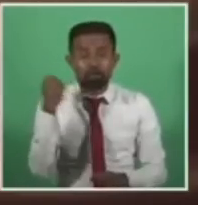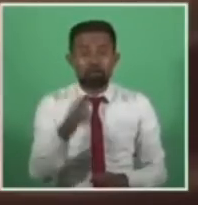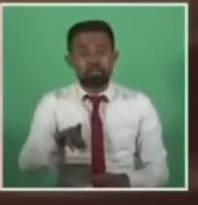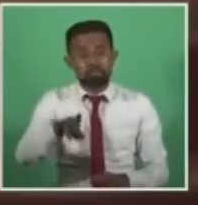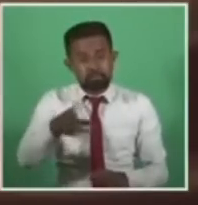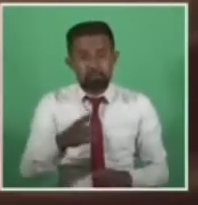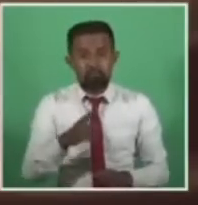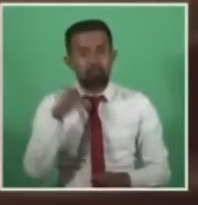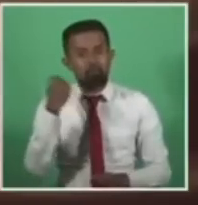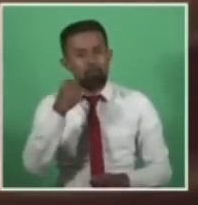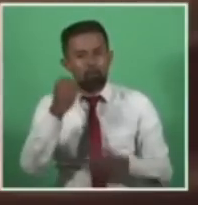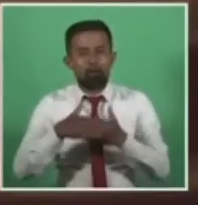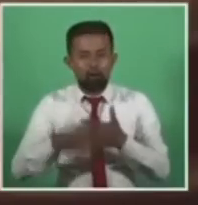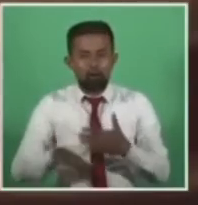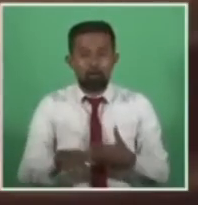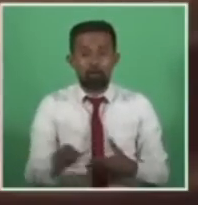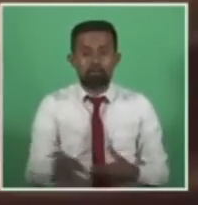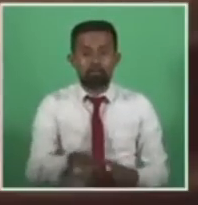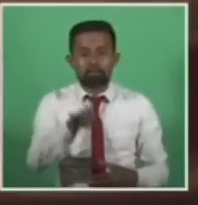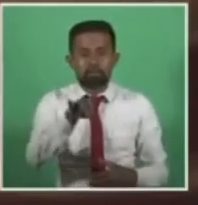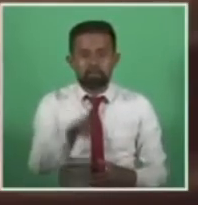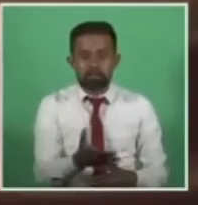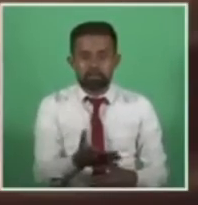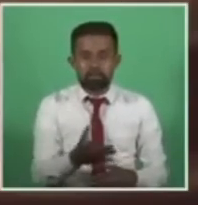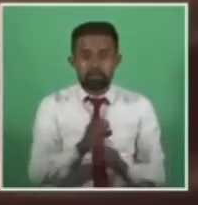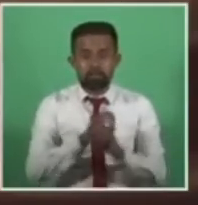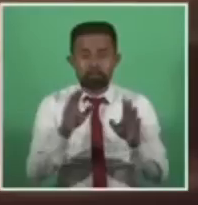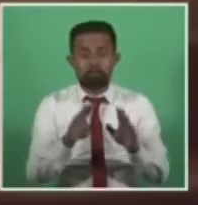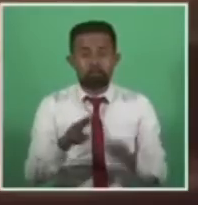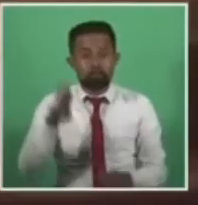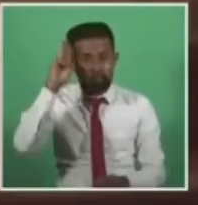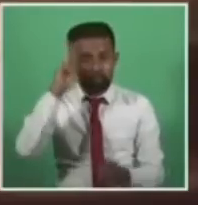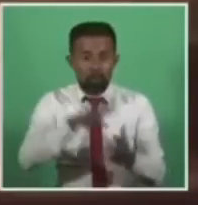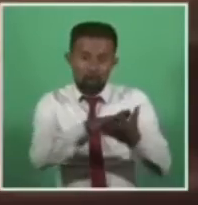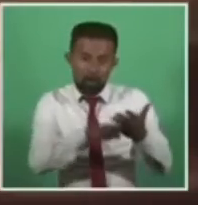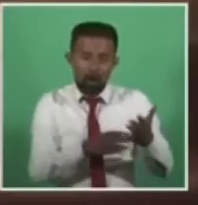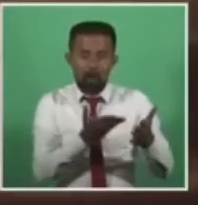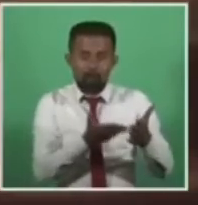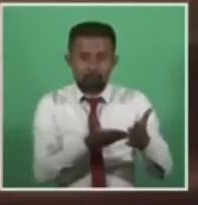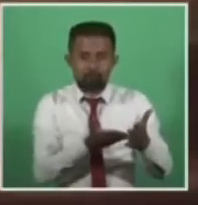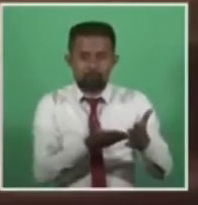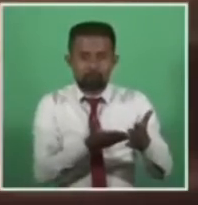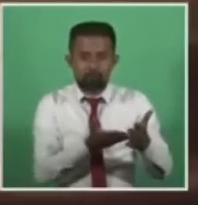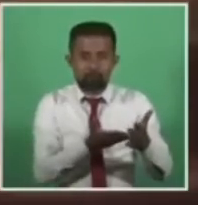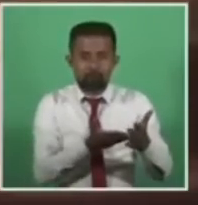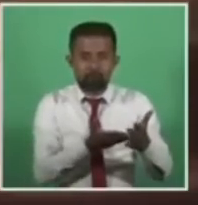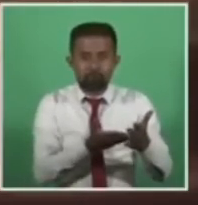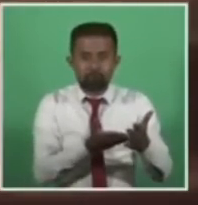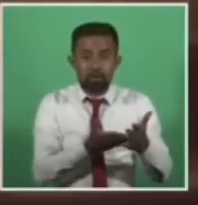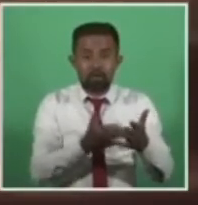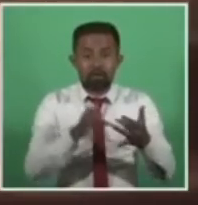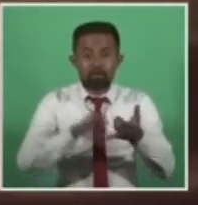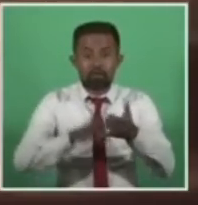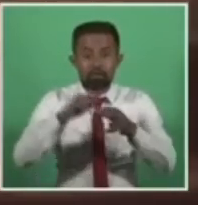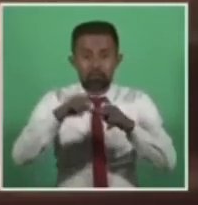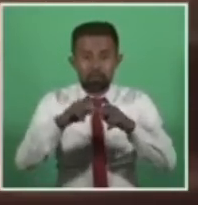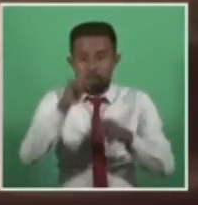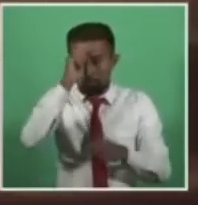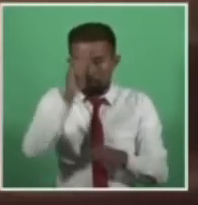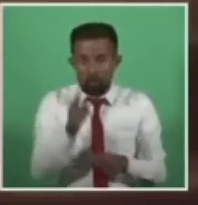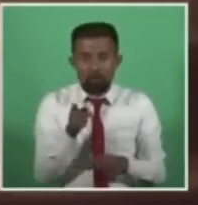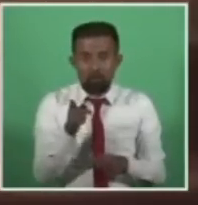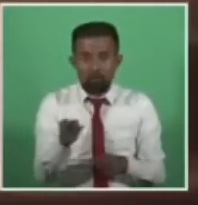කතා කරා. අපේ දිනශීයේ ඉදිරිපත් කරපු පොරොන්දු පත්‍රේ කියලා තියෙනවා ජෙනරල් සරත් ෆොන්සේකා